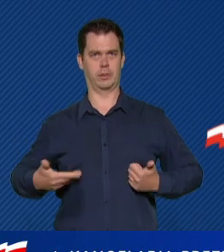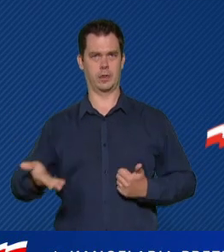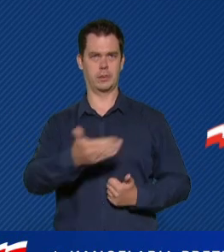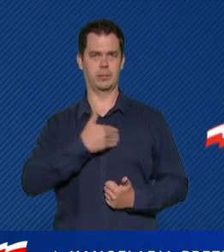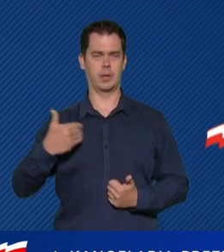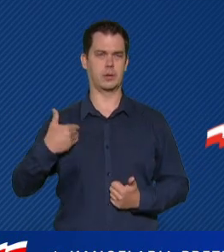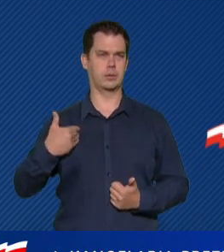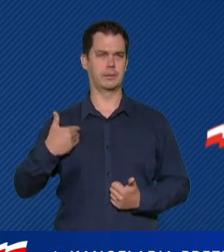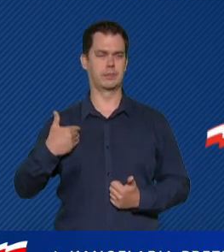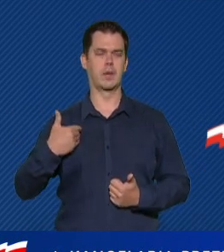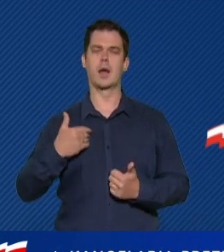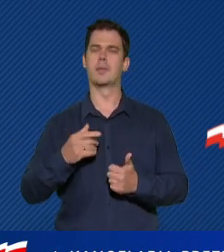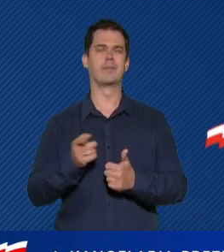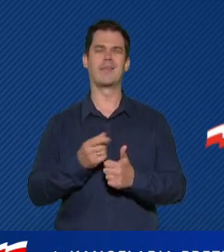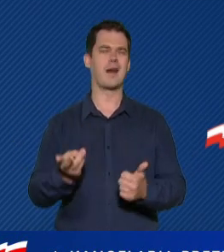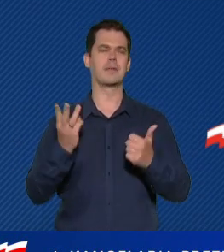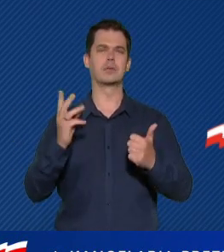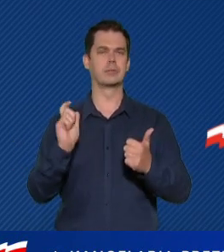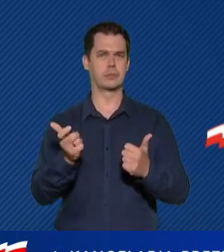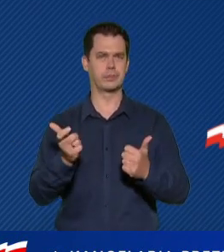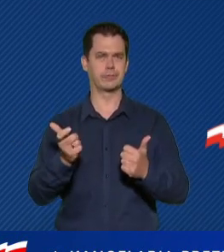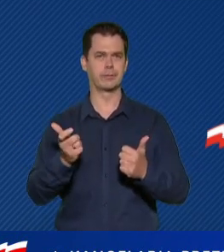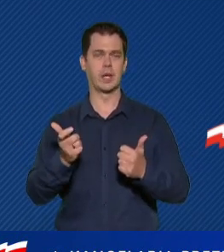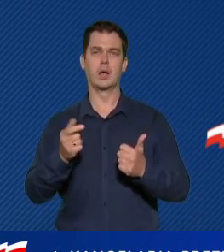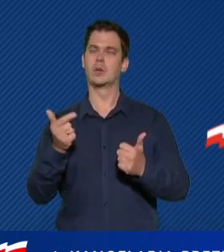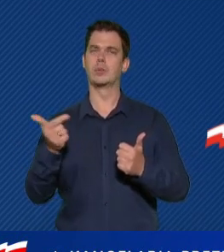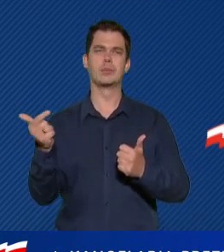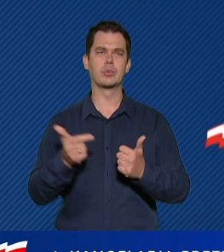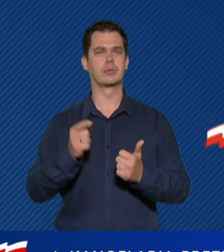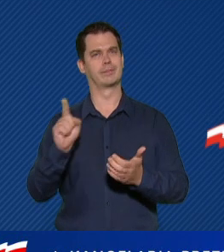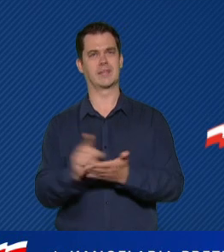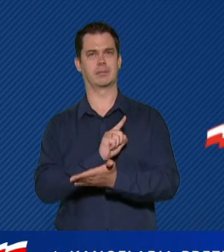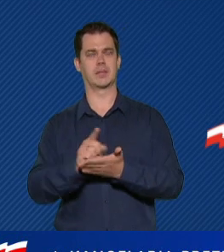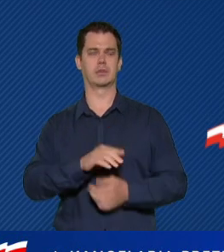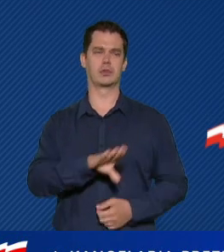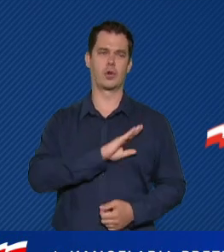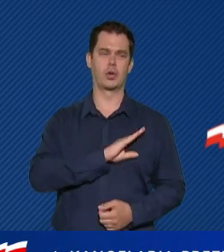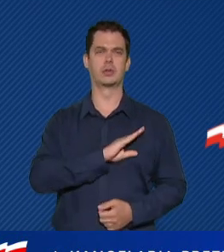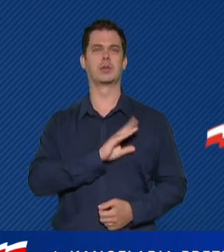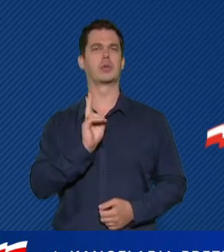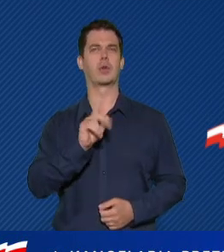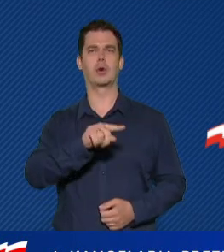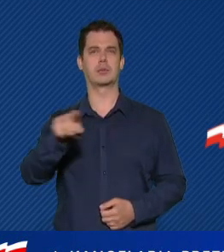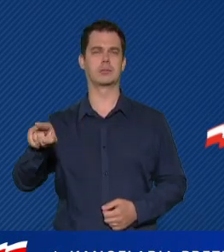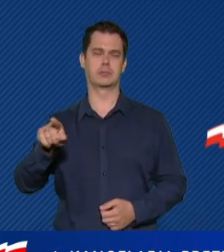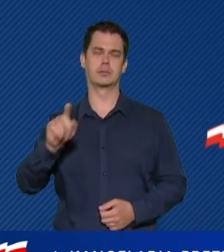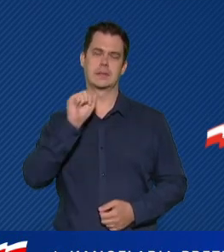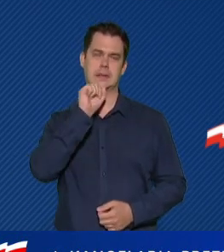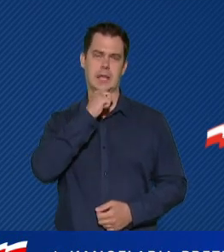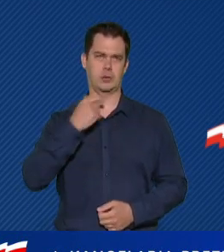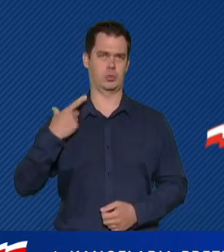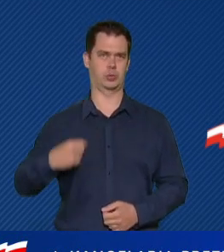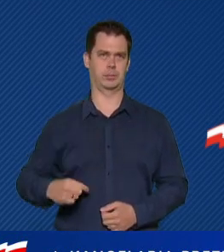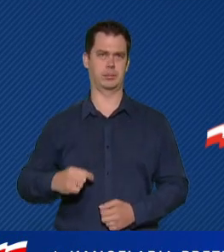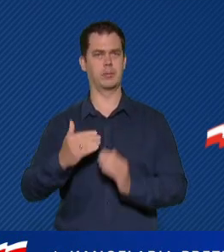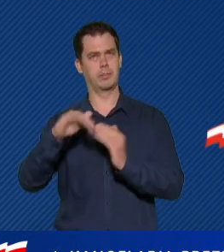W szczególności chcę tutaj podkreślić, że narażeni na zgon, na śmierć są ludzie starsi.